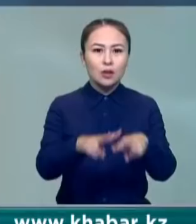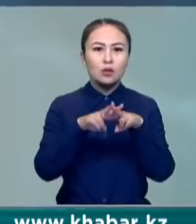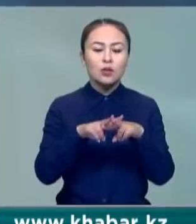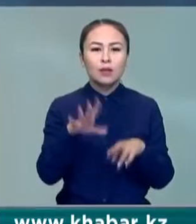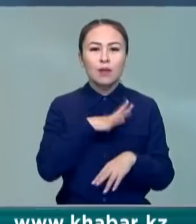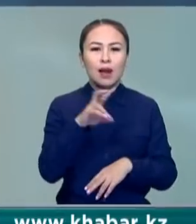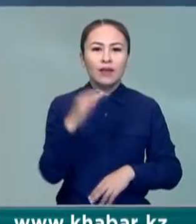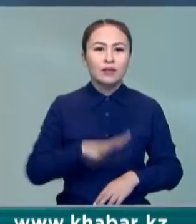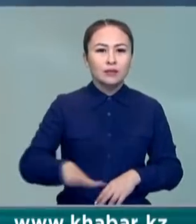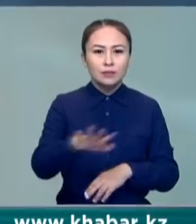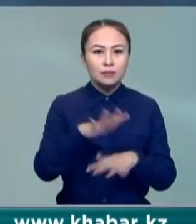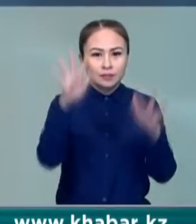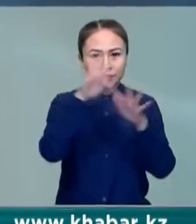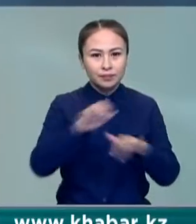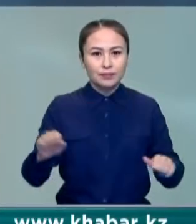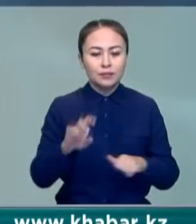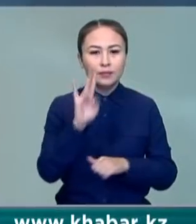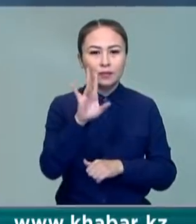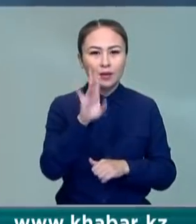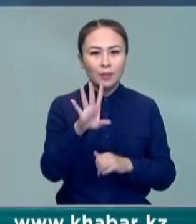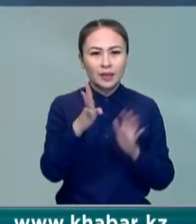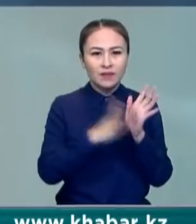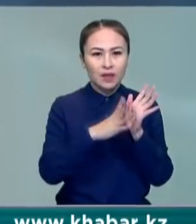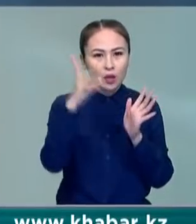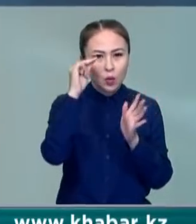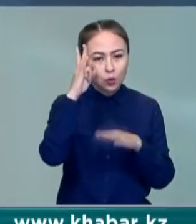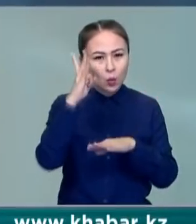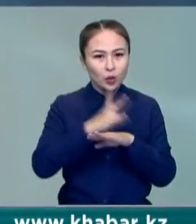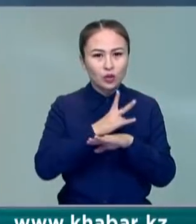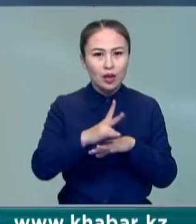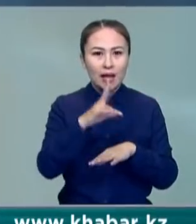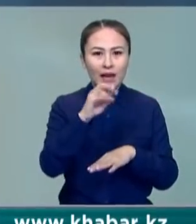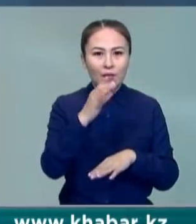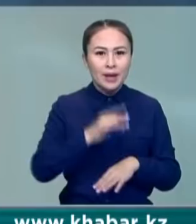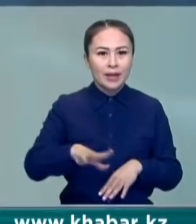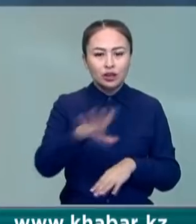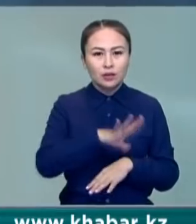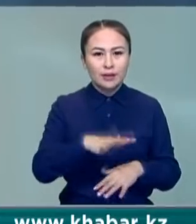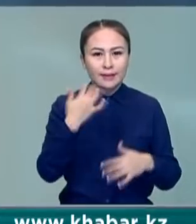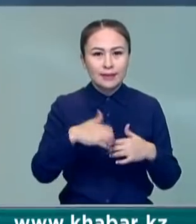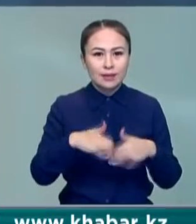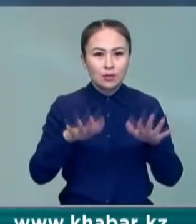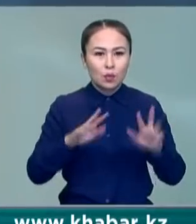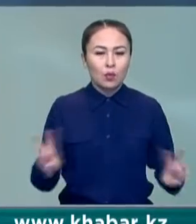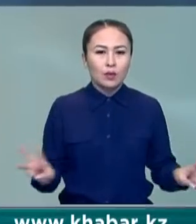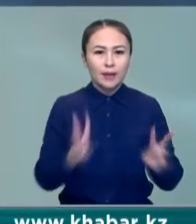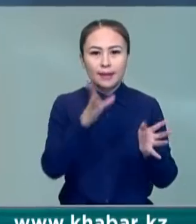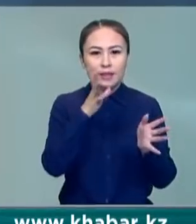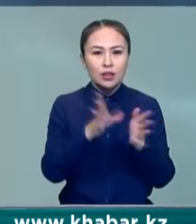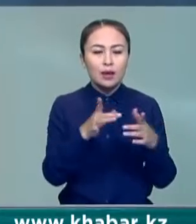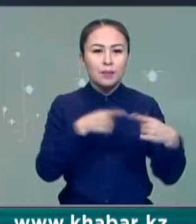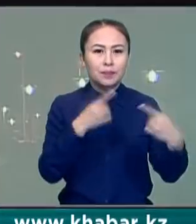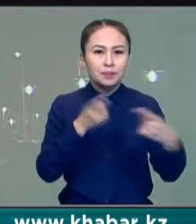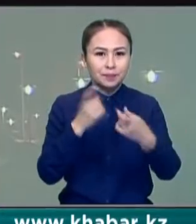Елорданың сол жағалауы жарықсыз қалды. Қарашаның 9-нан 10-на қараған түні Левобережная шағын стансасында өрт шығып, электр